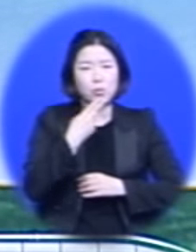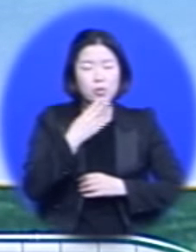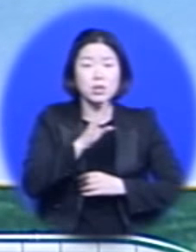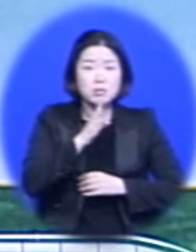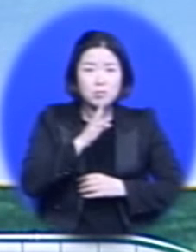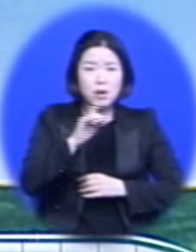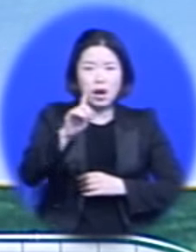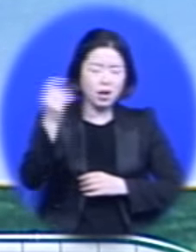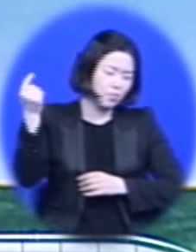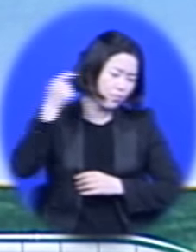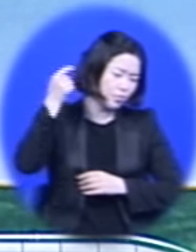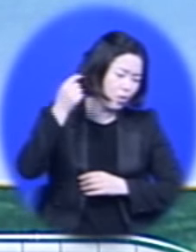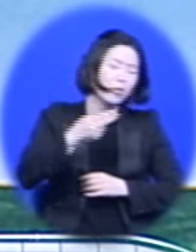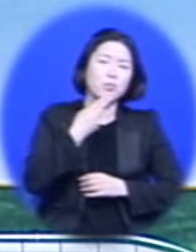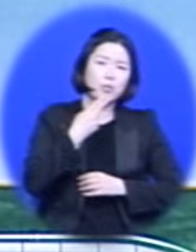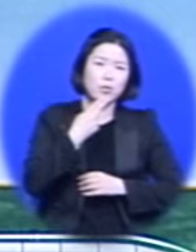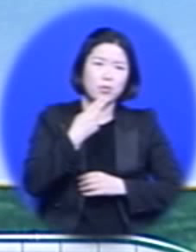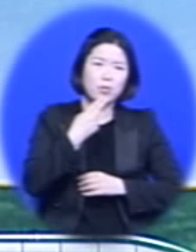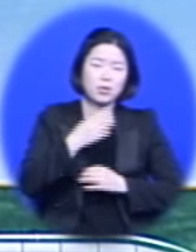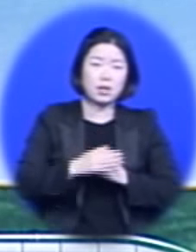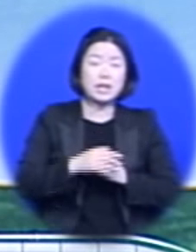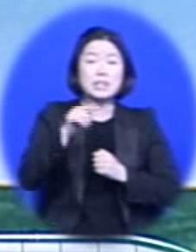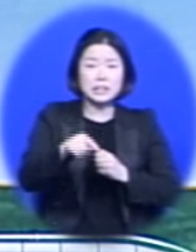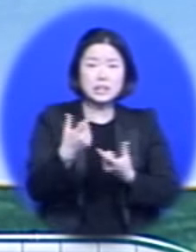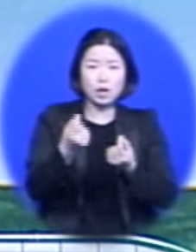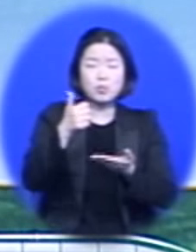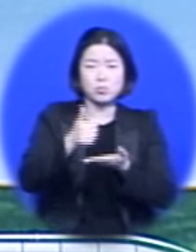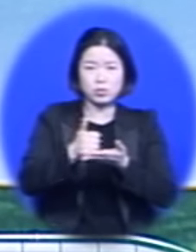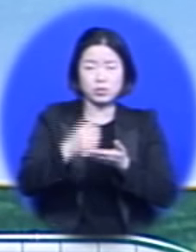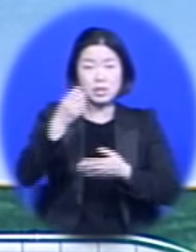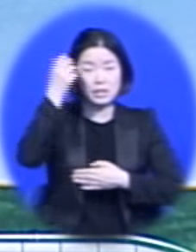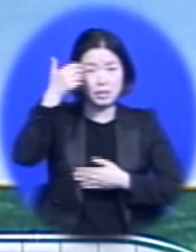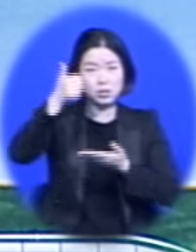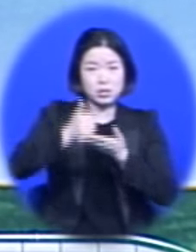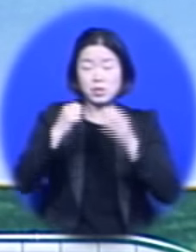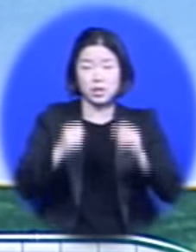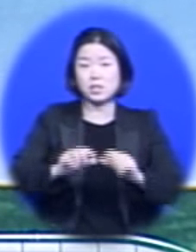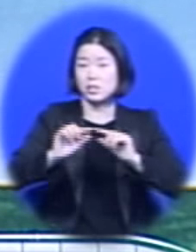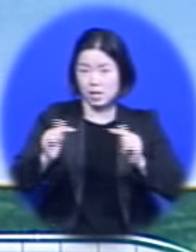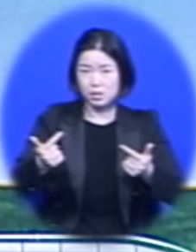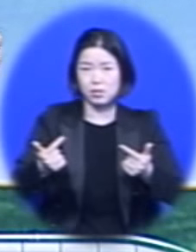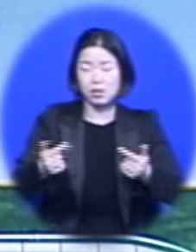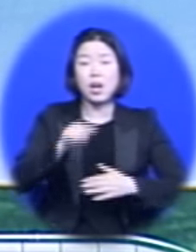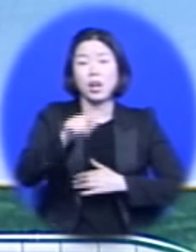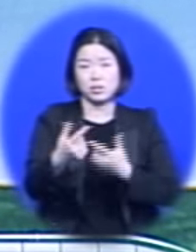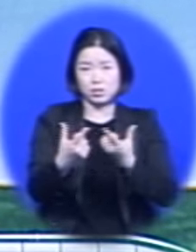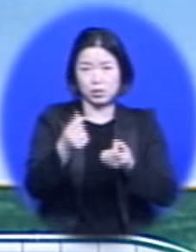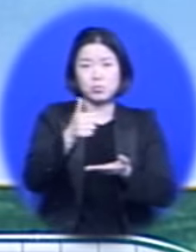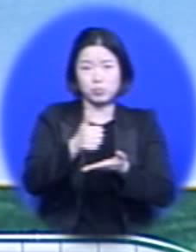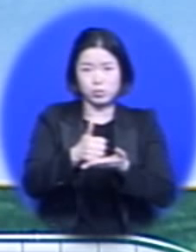정말 하나도 귀에 안 들어옵니다. 그러신 분은 성령님이 안 계신 거죠. 그런 분들은